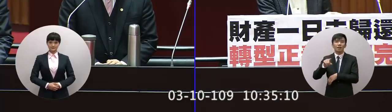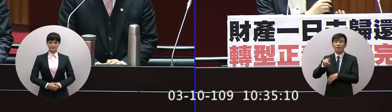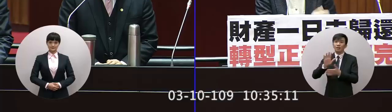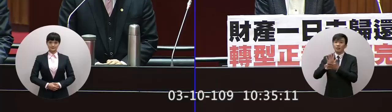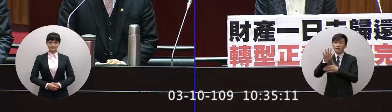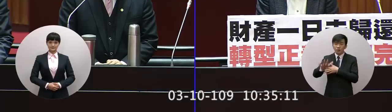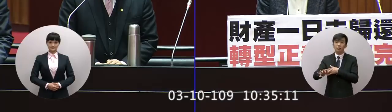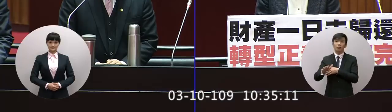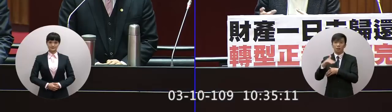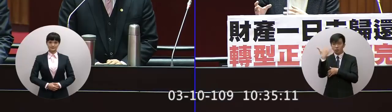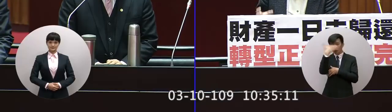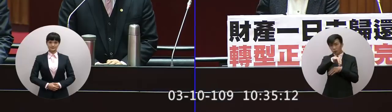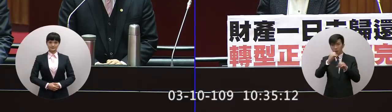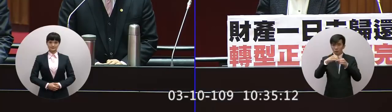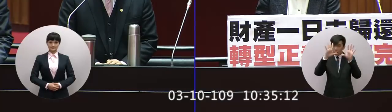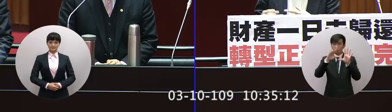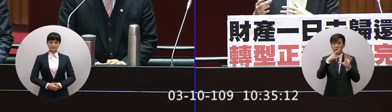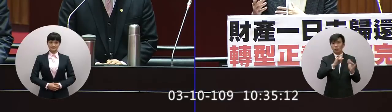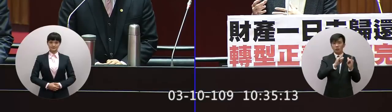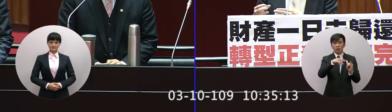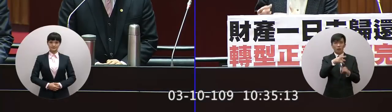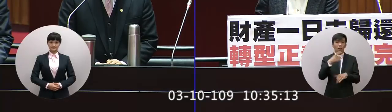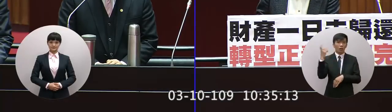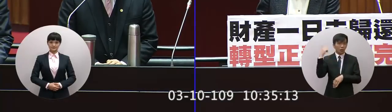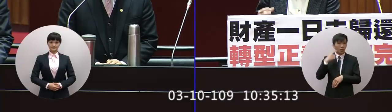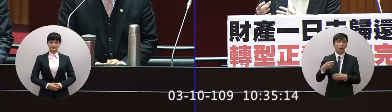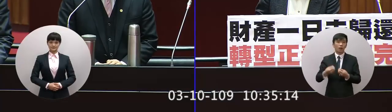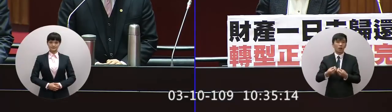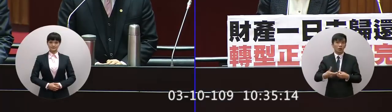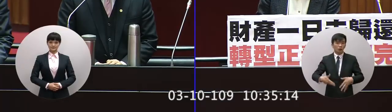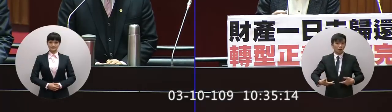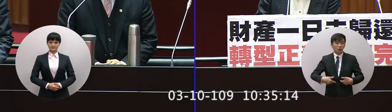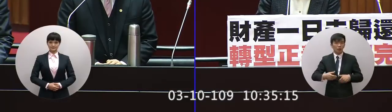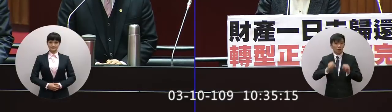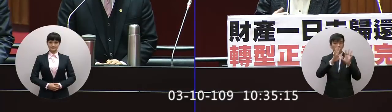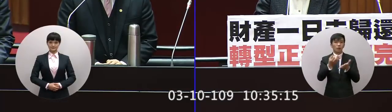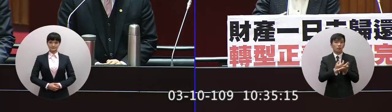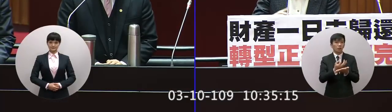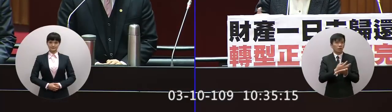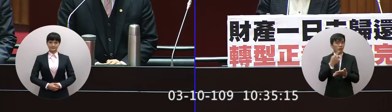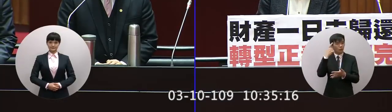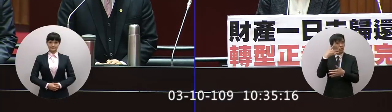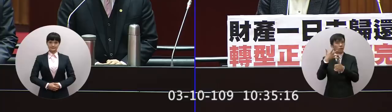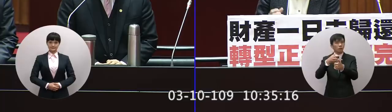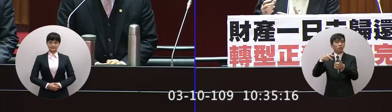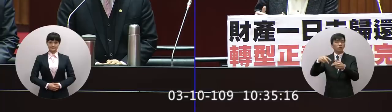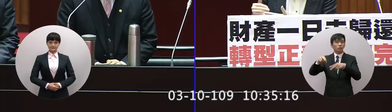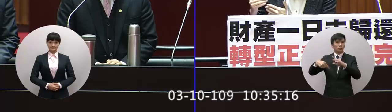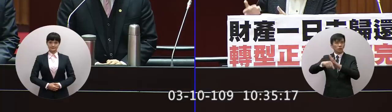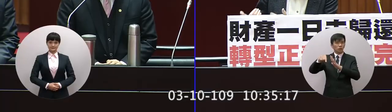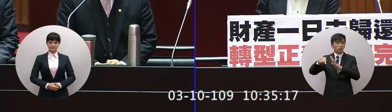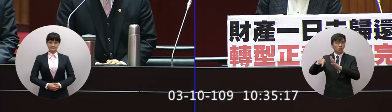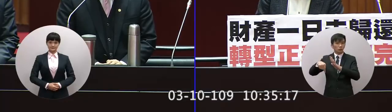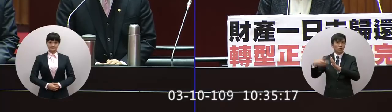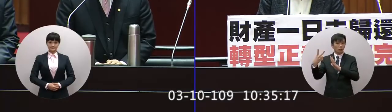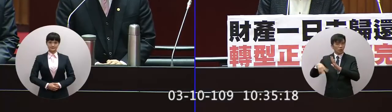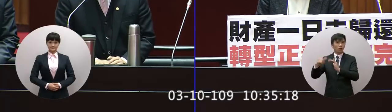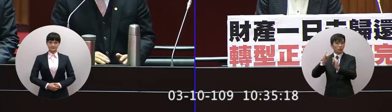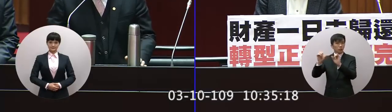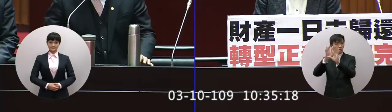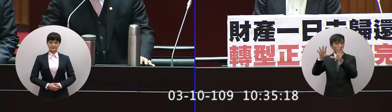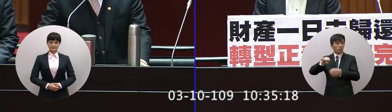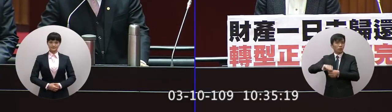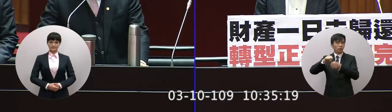众的宣导跟宣传，所以我会希望说行政院这边是不是能够更进一步的去回答这个部分，还有加强对民众的宣